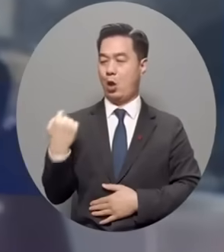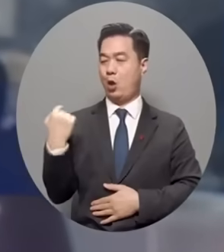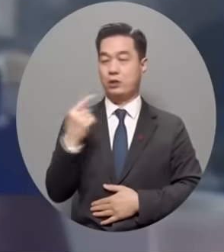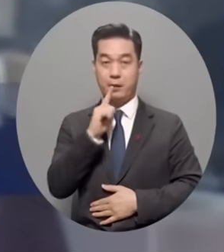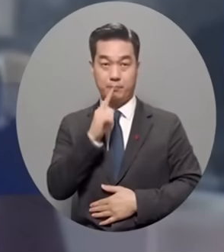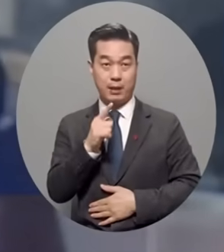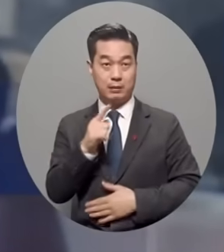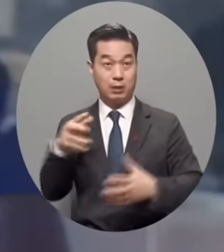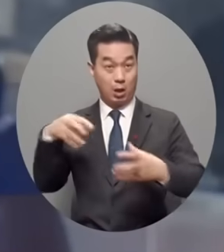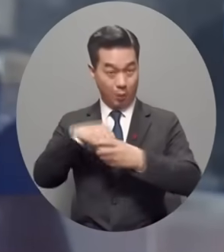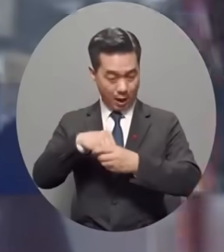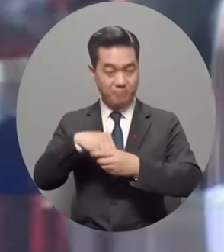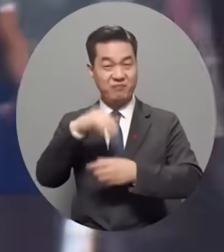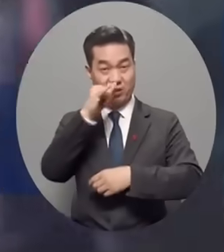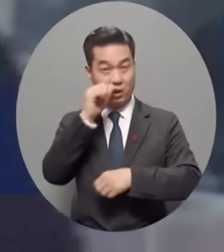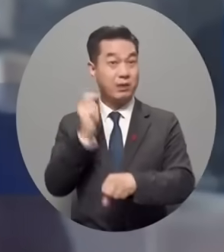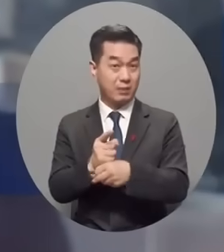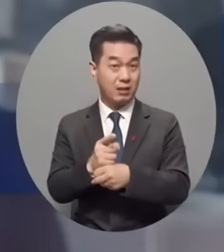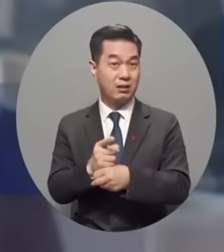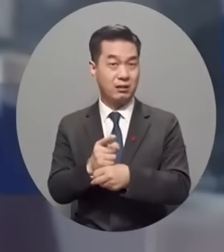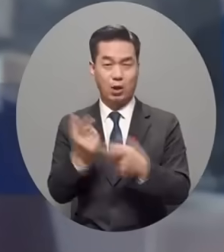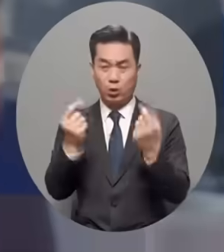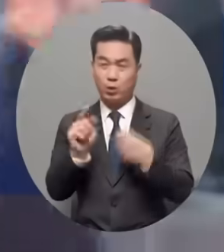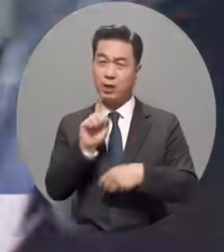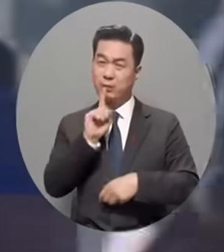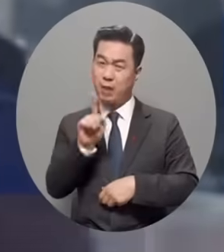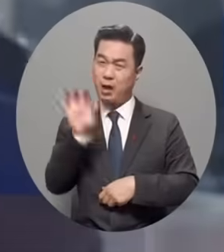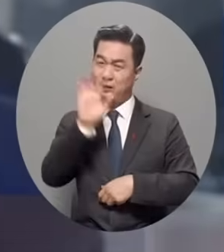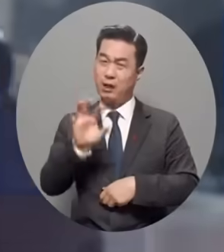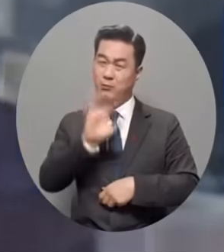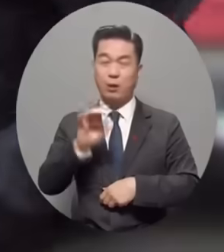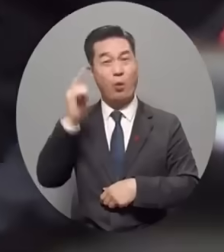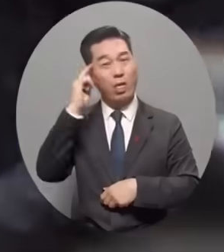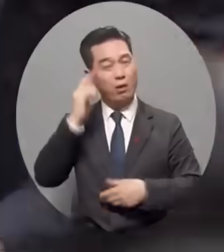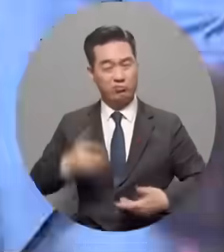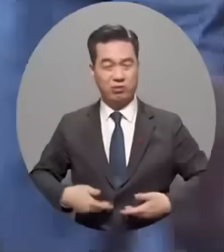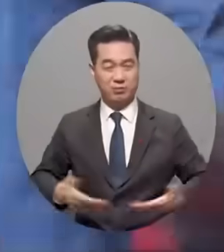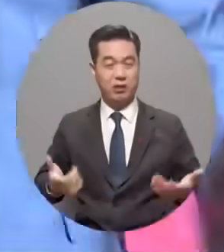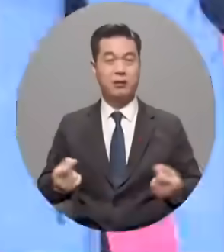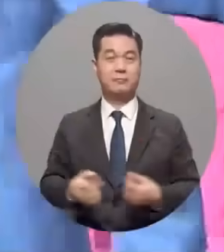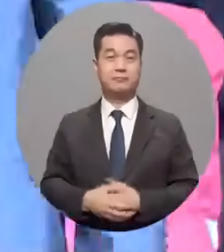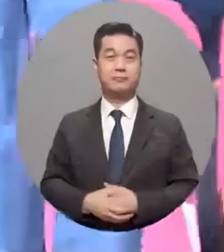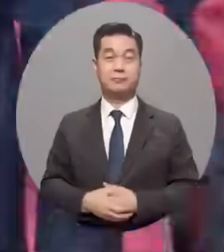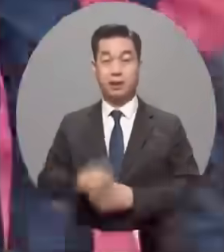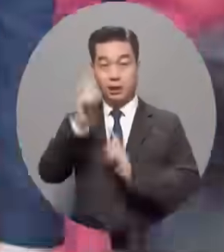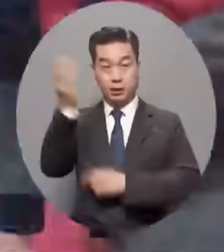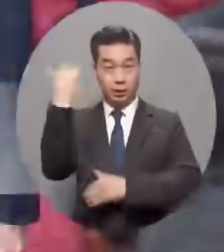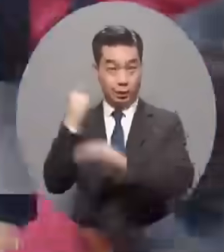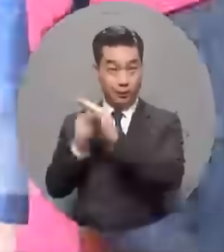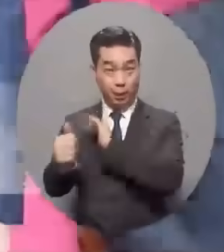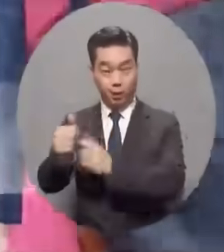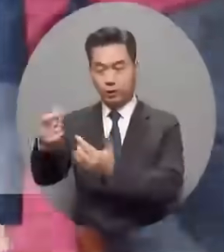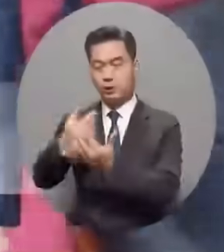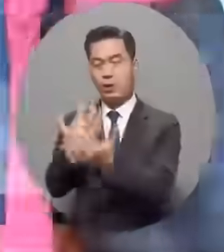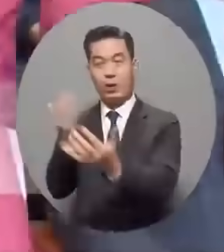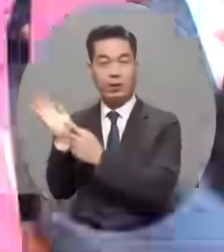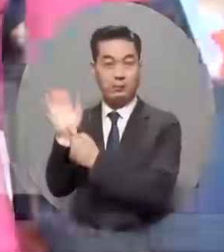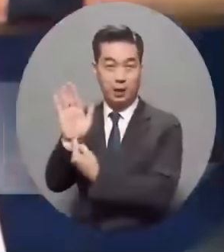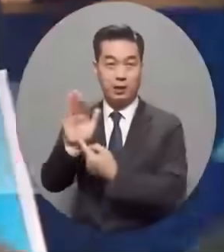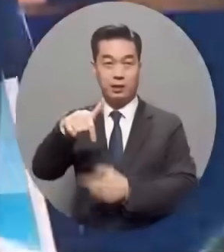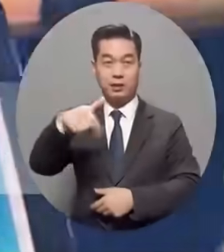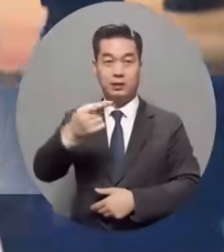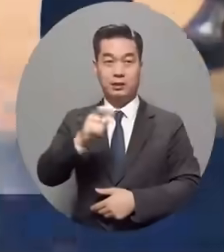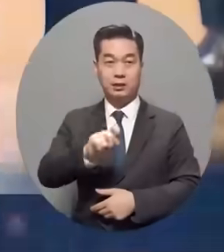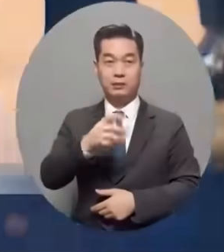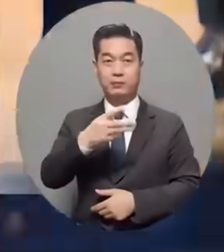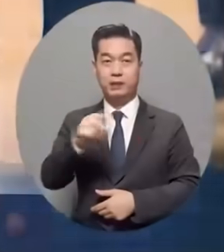답에 다 있다고 보는데 왜 제가 계속 똑같은 답을 말씀드리고 있습니다. 이 전 대표는 기자회견에서 금태섭 전 의원,